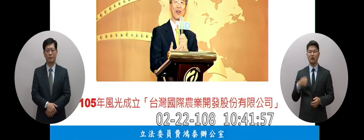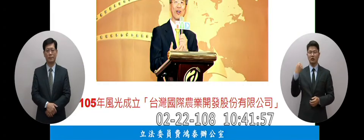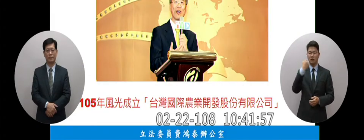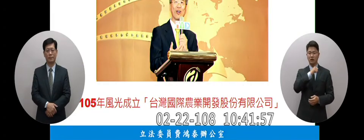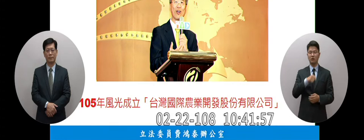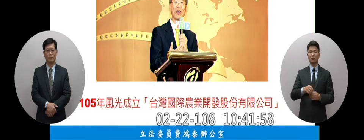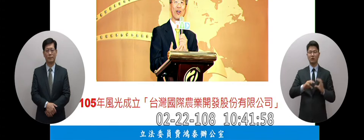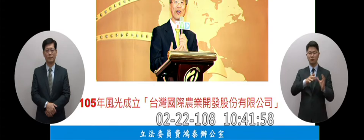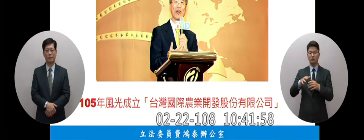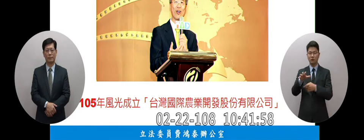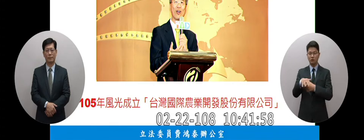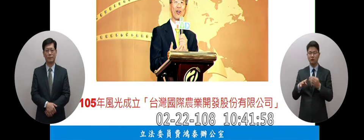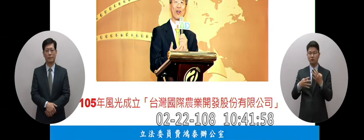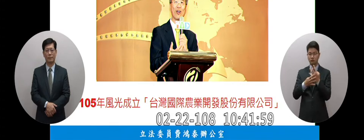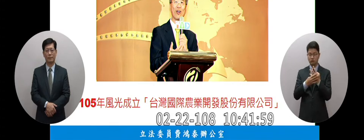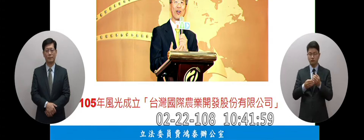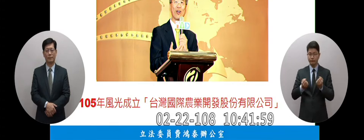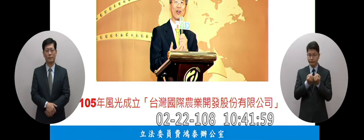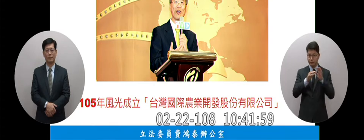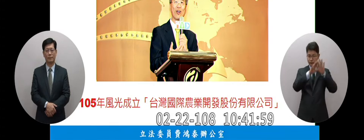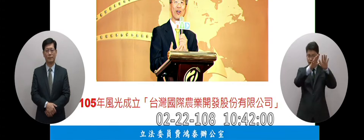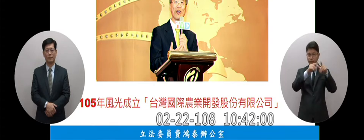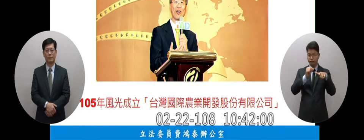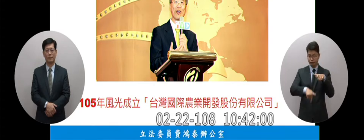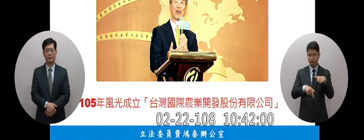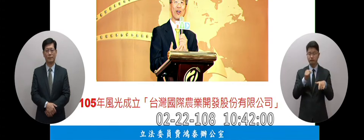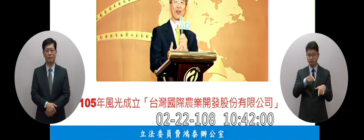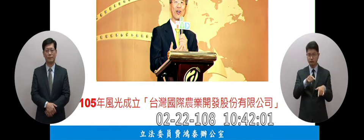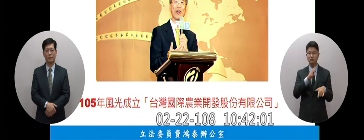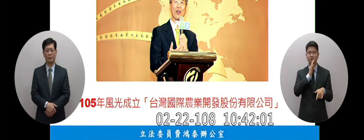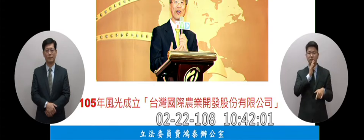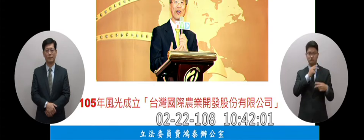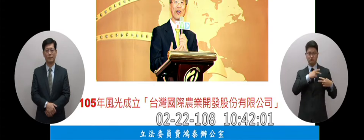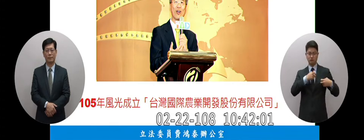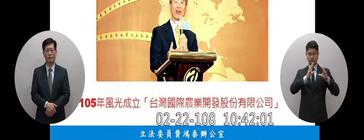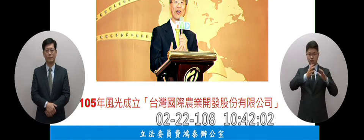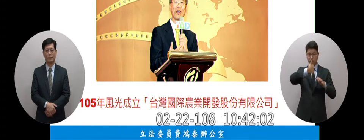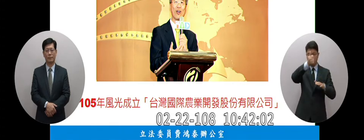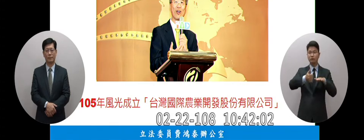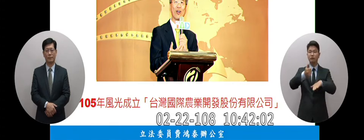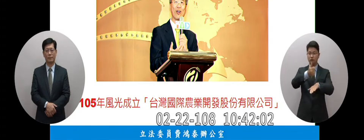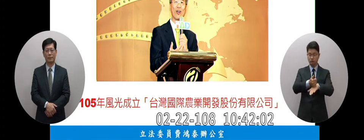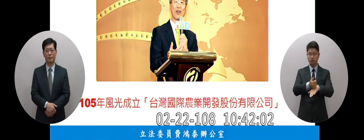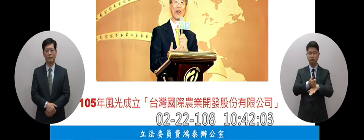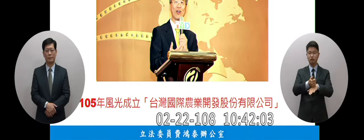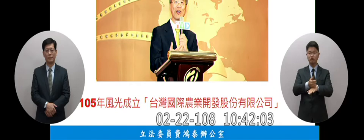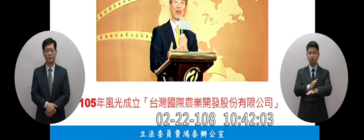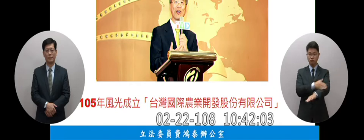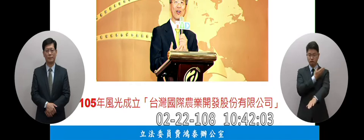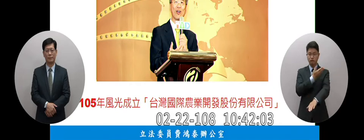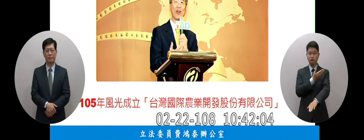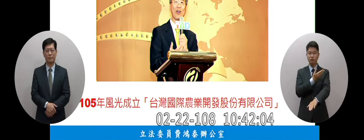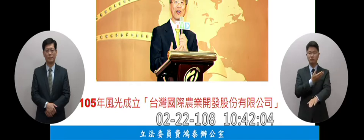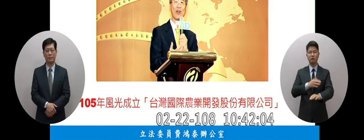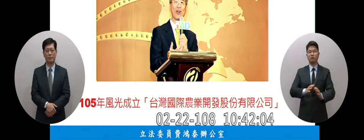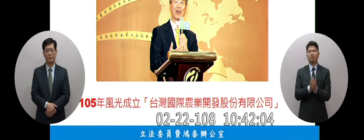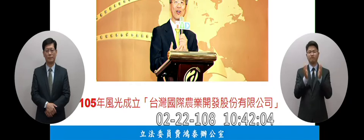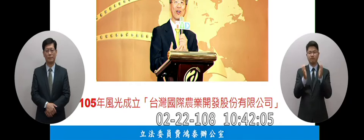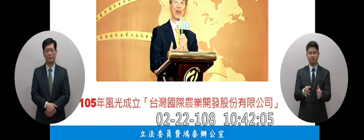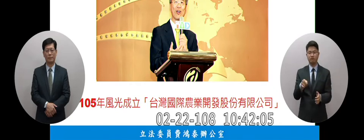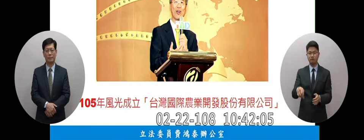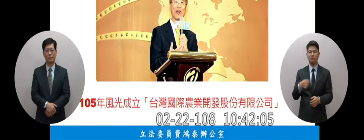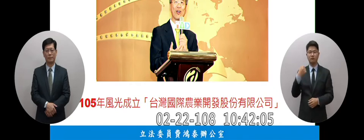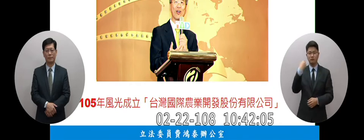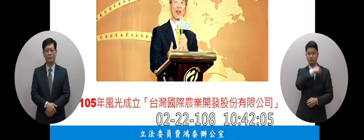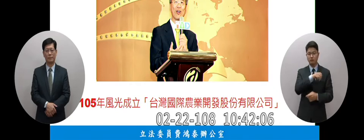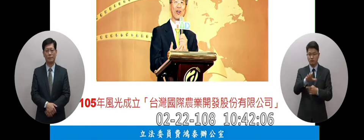啊，在这个蔡英文当总统以后啊，这个没多久就成立一个台农